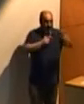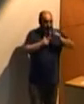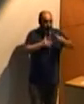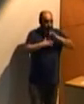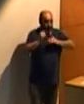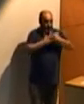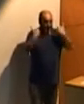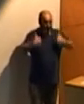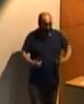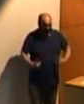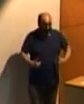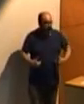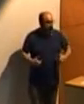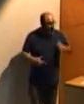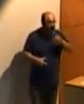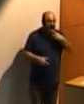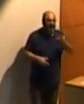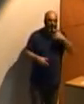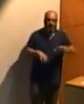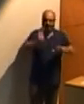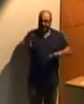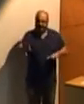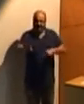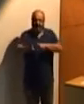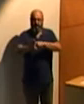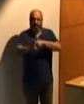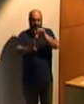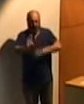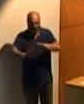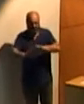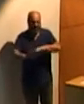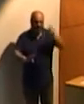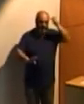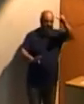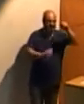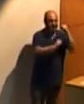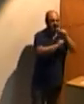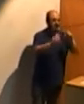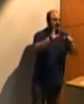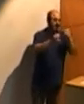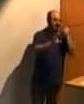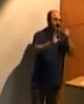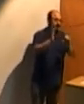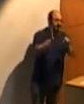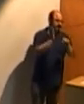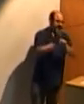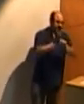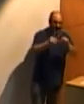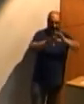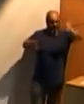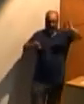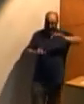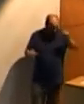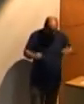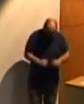veut dire que finalement d'une part le dualisme classique biologique psychique vous savez aussi parler d'eux maintenant ce n'est pas tenable les deux j'ai pas